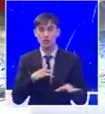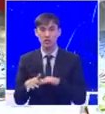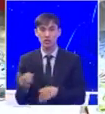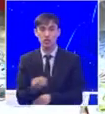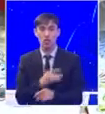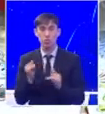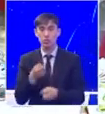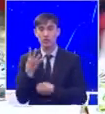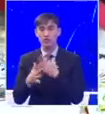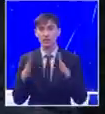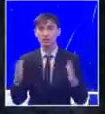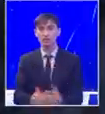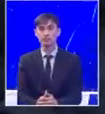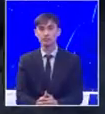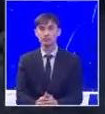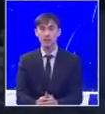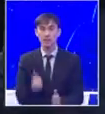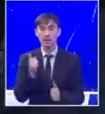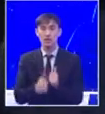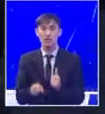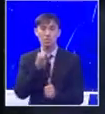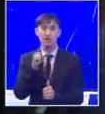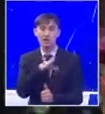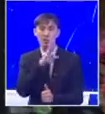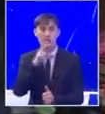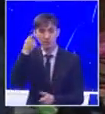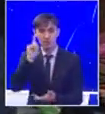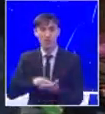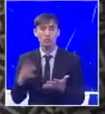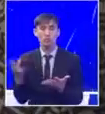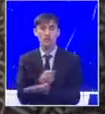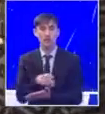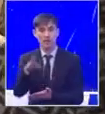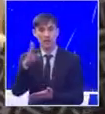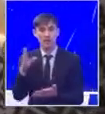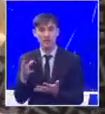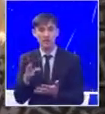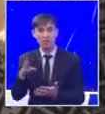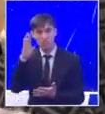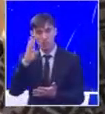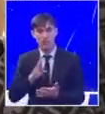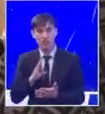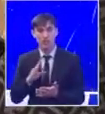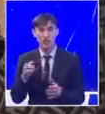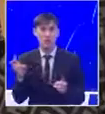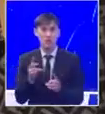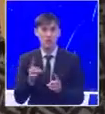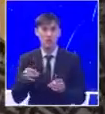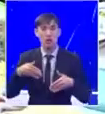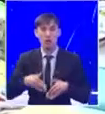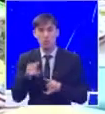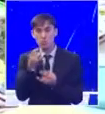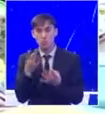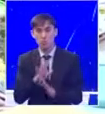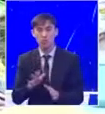Желаю процветания. Каждая молодая мама знает, что найти одежду для малышей, чтобы и по размеру, и по карману, не так просто. Все